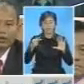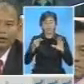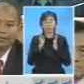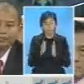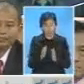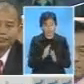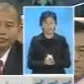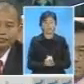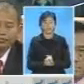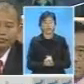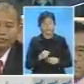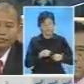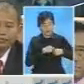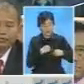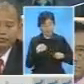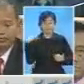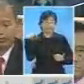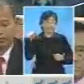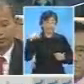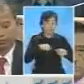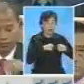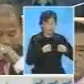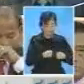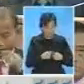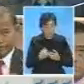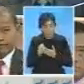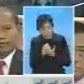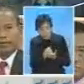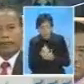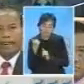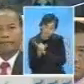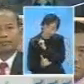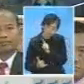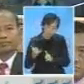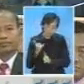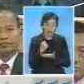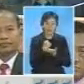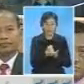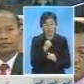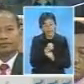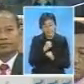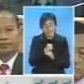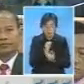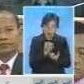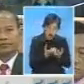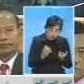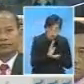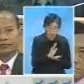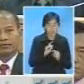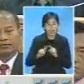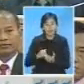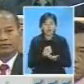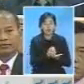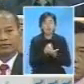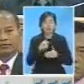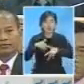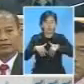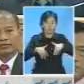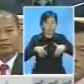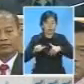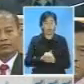ในการมาเป็นจิตอาสาในการนำน้ำใจนั้นมาช่วยกันทำสิ่งของเพื่อที่จะมอบให้กับพี่น้องประชาชนวัน